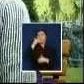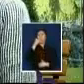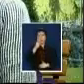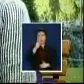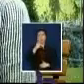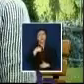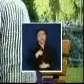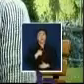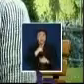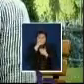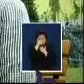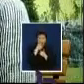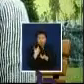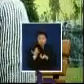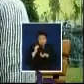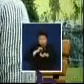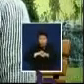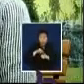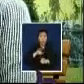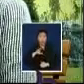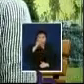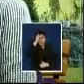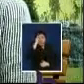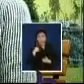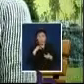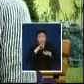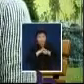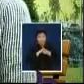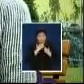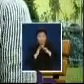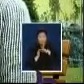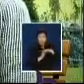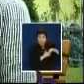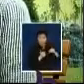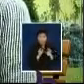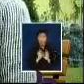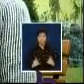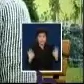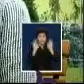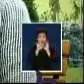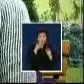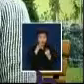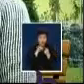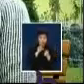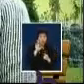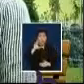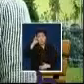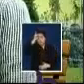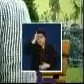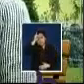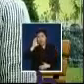นะคะเราก็ได้ทำความร่วมมือในเรื่องนี้ด้วยค่ะแล้วก็อีกเรื่องนึงที่เป็นเรื่องสำคัญนะคะก็คือว่าเยอรมันเนี่ยเป็น